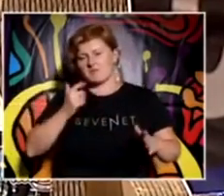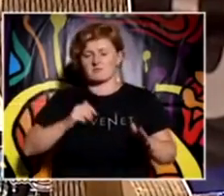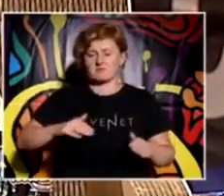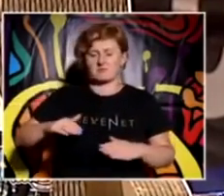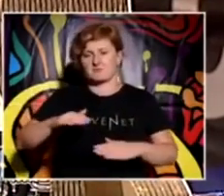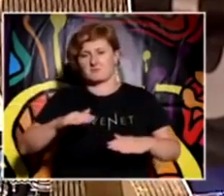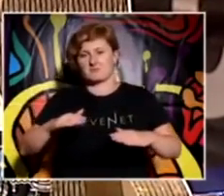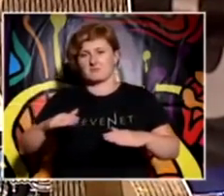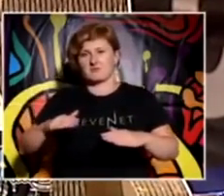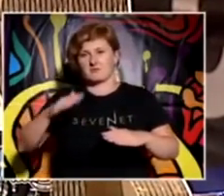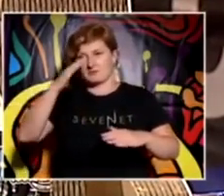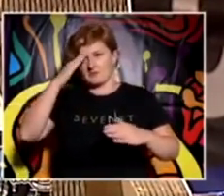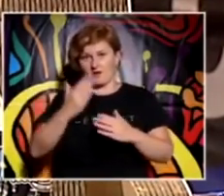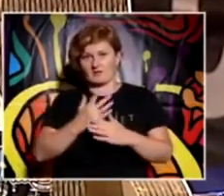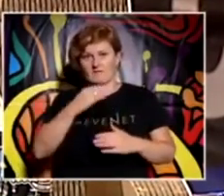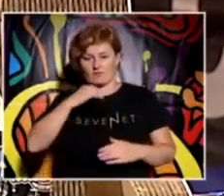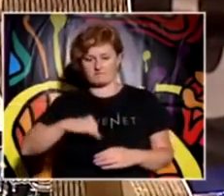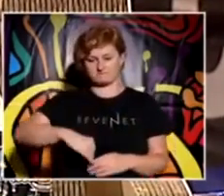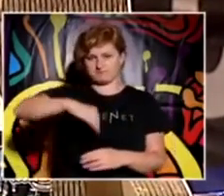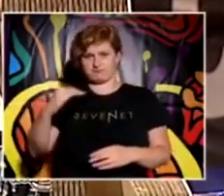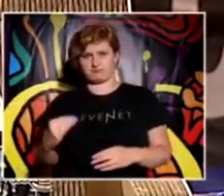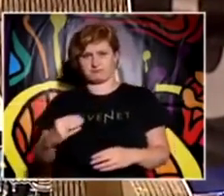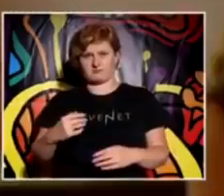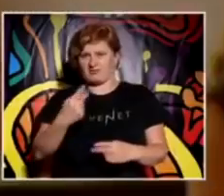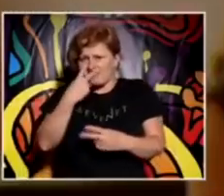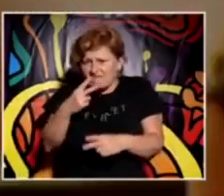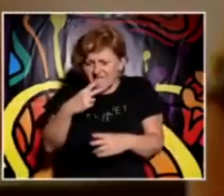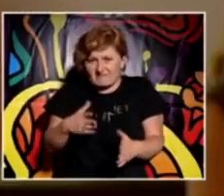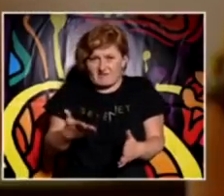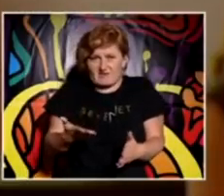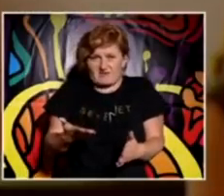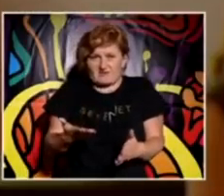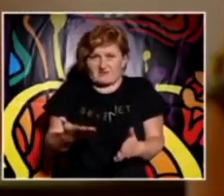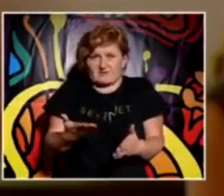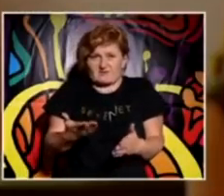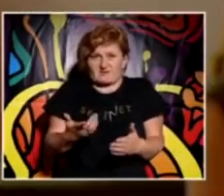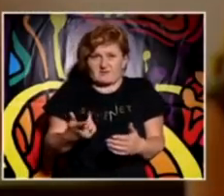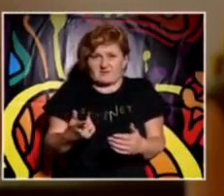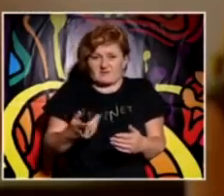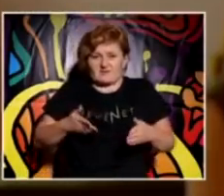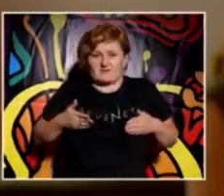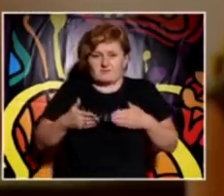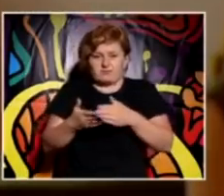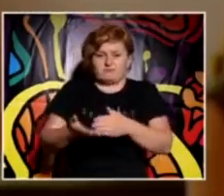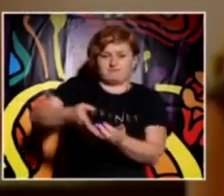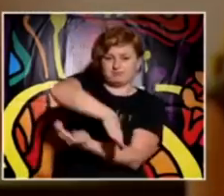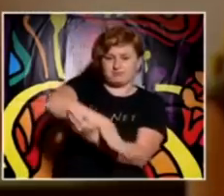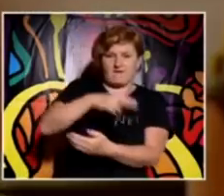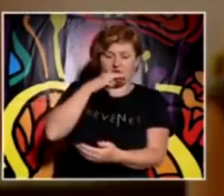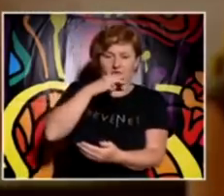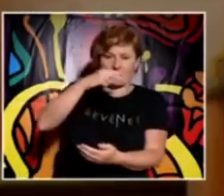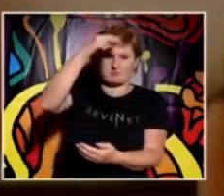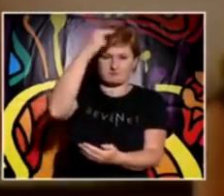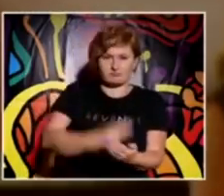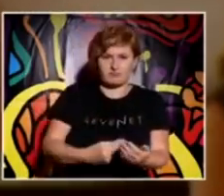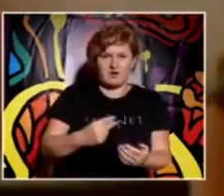pewnym momencie jakieś takie wypiętrzenie wody, którego prawie w ogóle nie widać, prawda? W pewnym momencie no kajak się odwraca, ja wypadłem do wody,